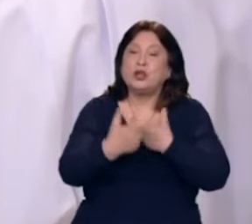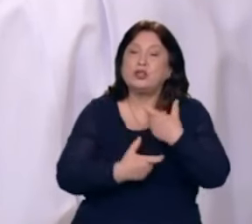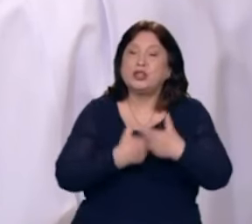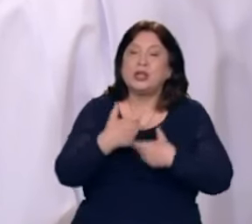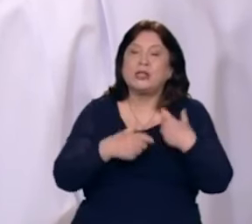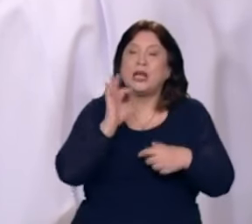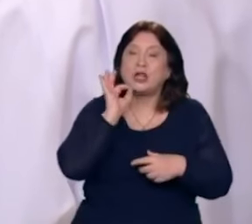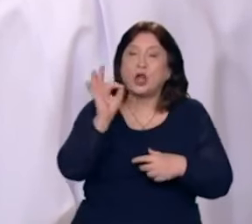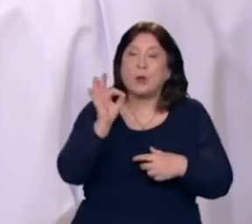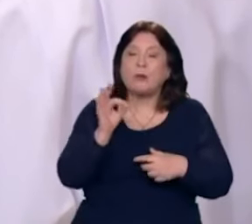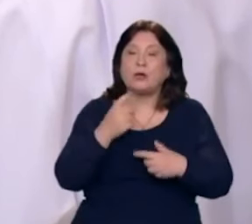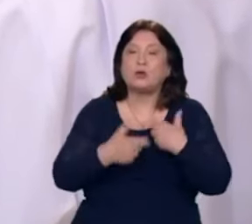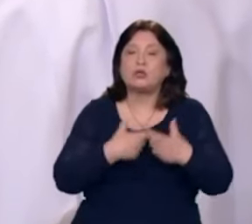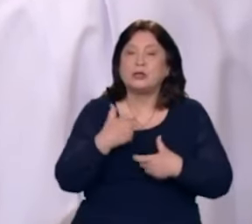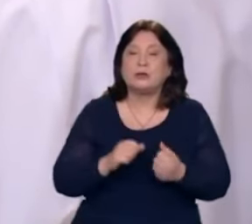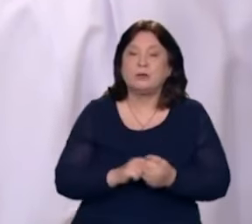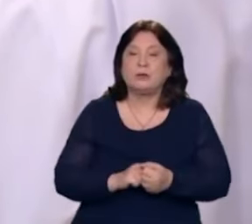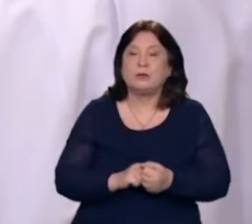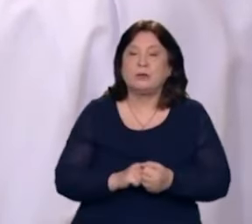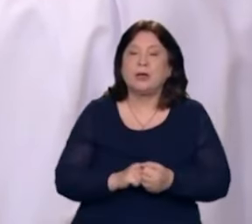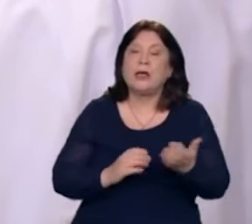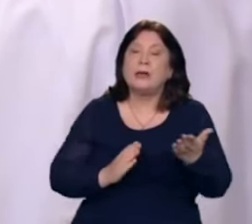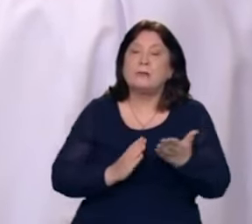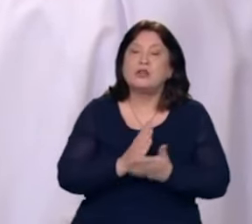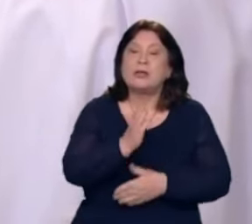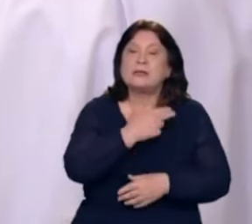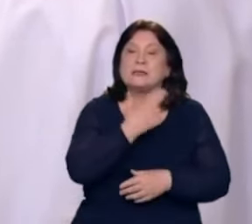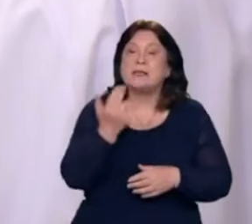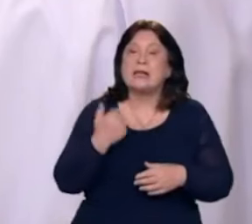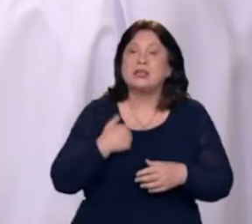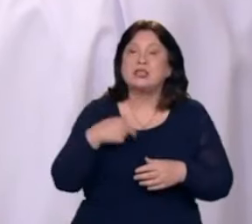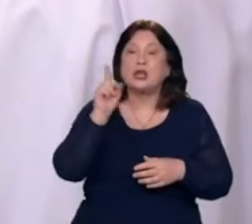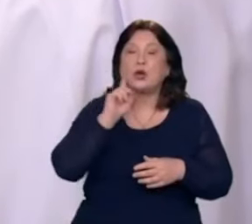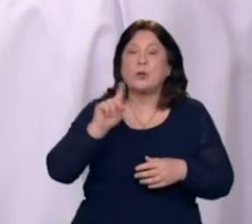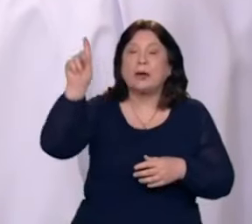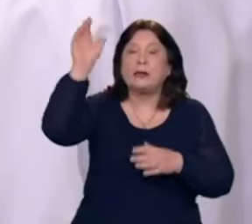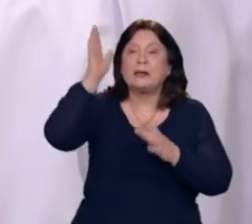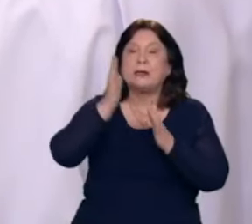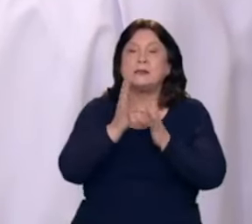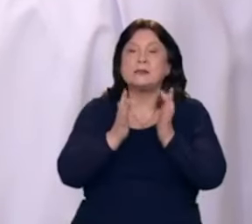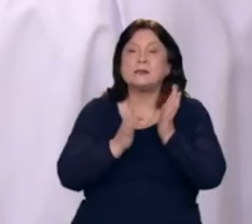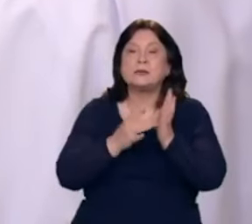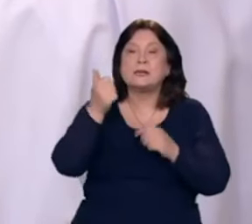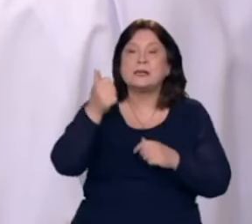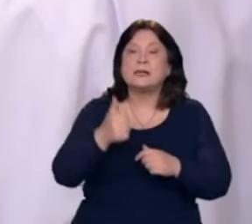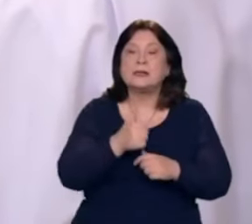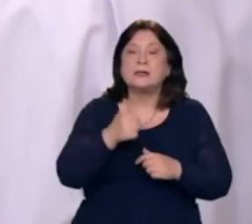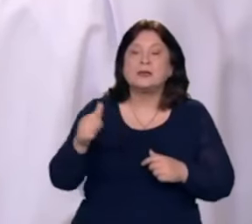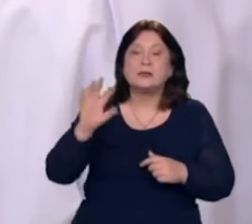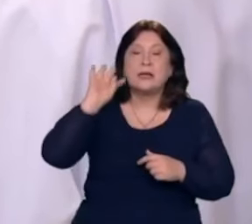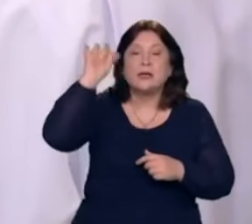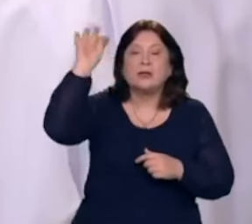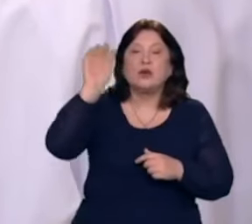uczynku przez naszego pana Jezusa Chrystusa syna